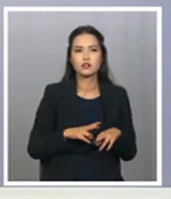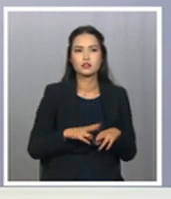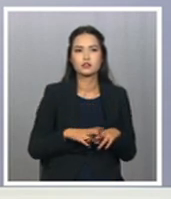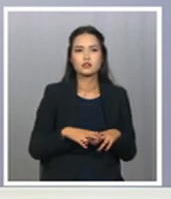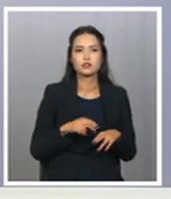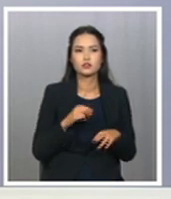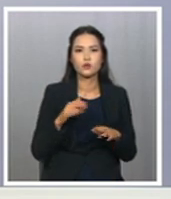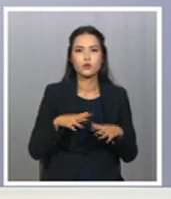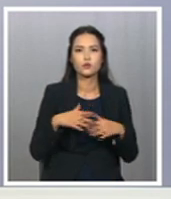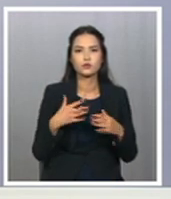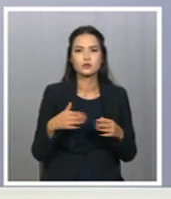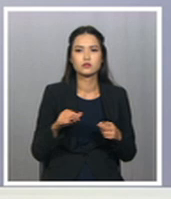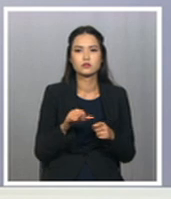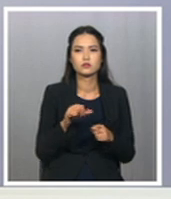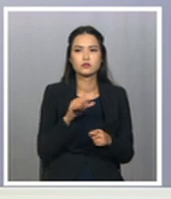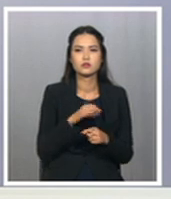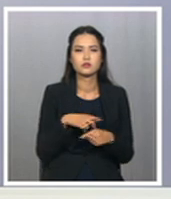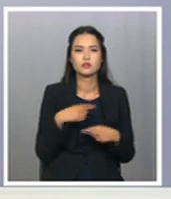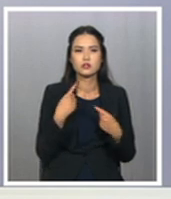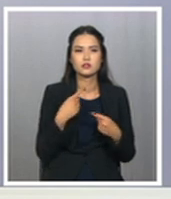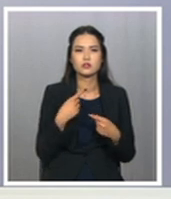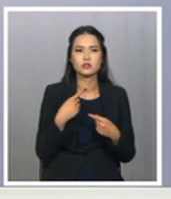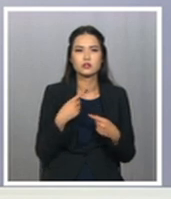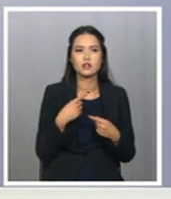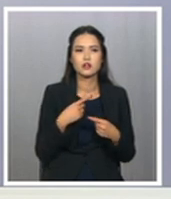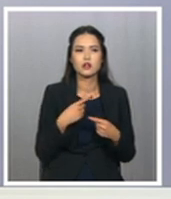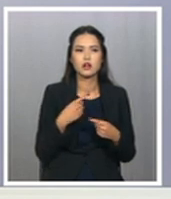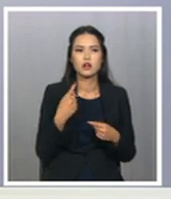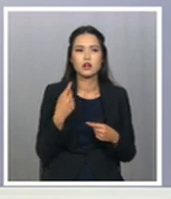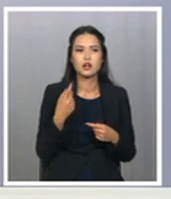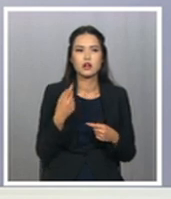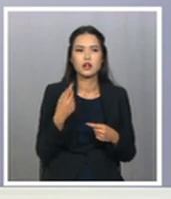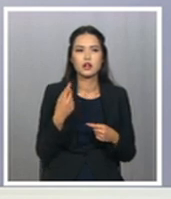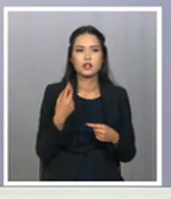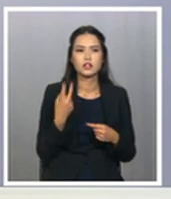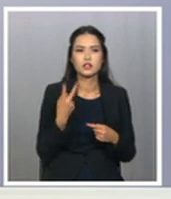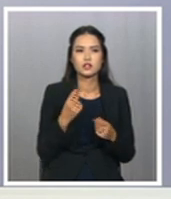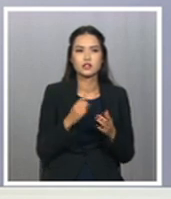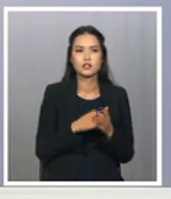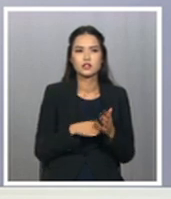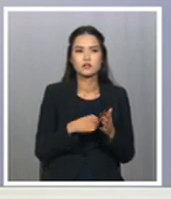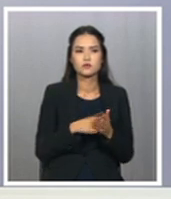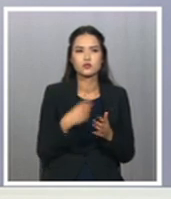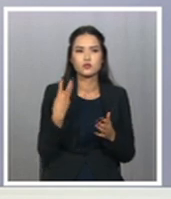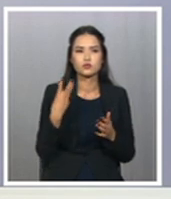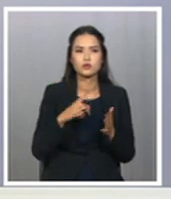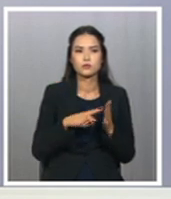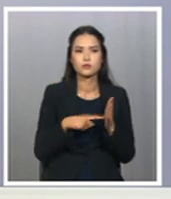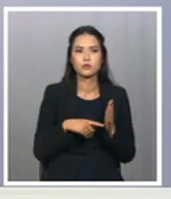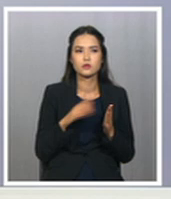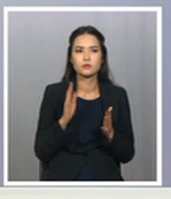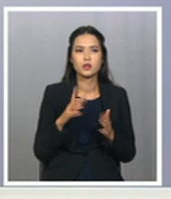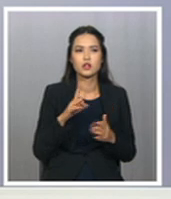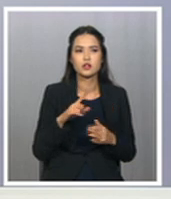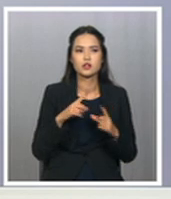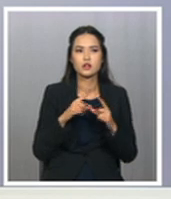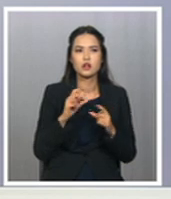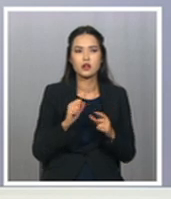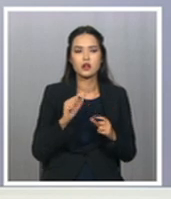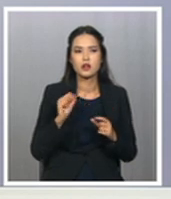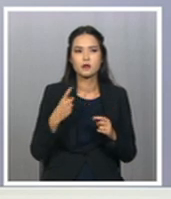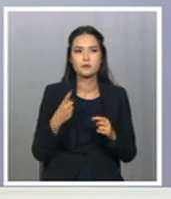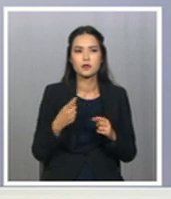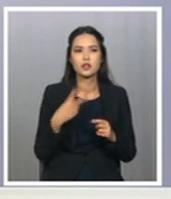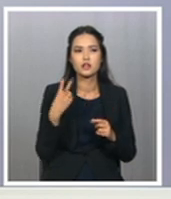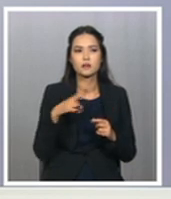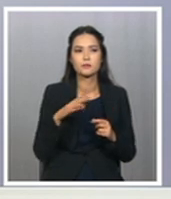яғни 360-тың 3-тен 1-не тең. Демек 2 пи-ді 3-ке бөлуге болады. R-дің орнына 6-ны қоямыз.